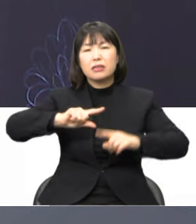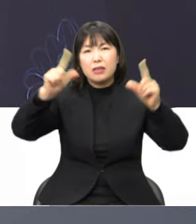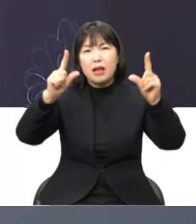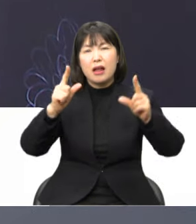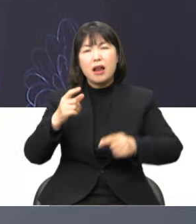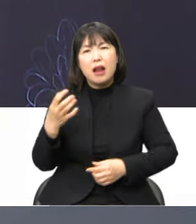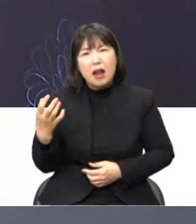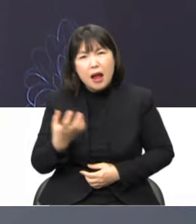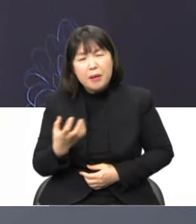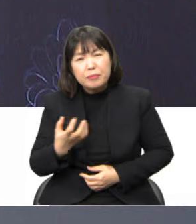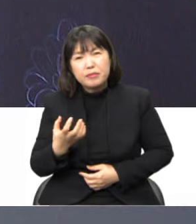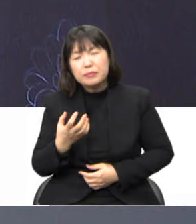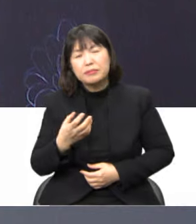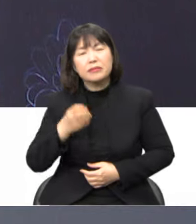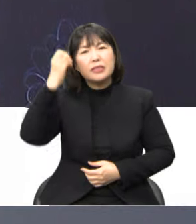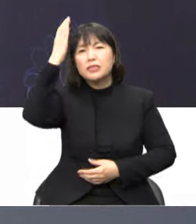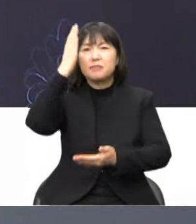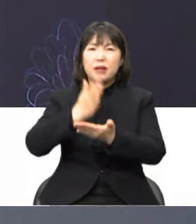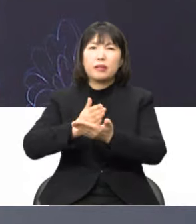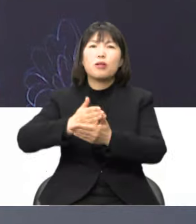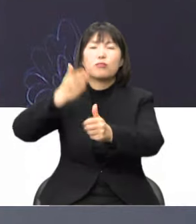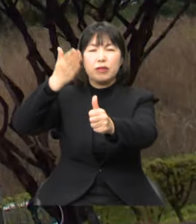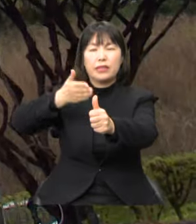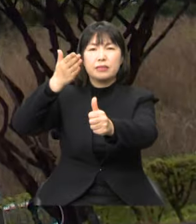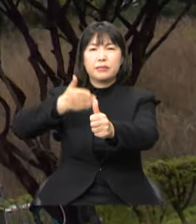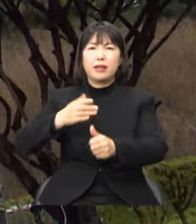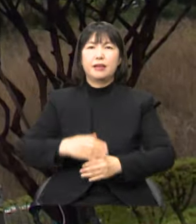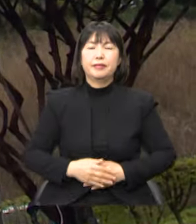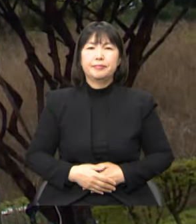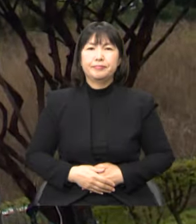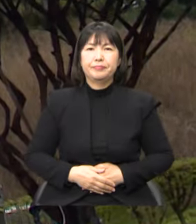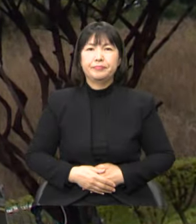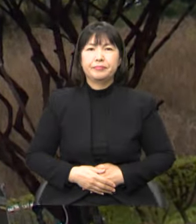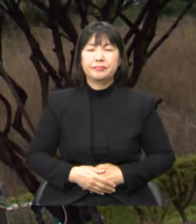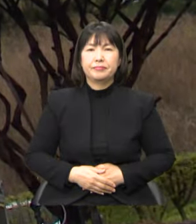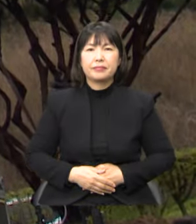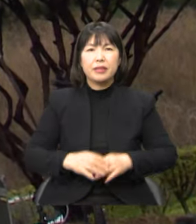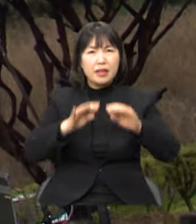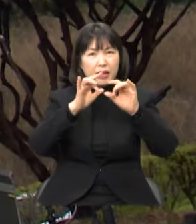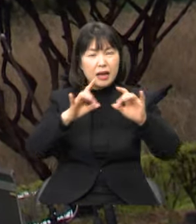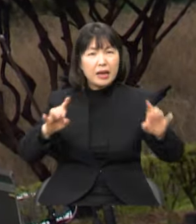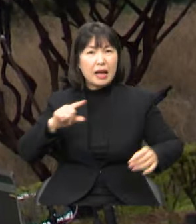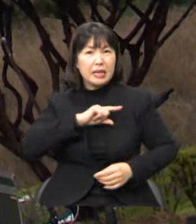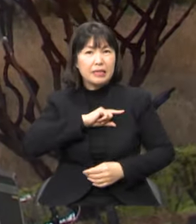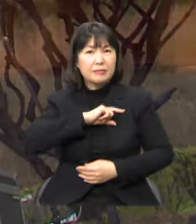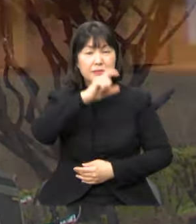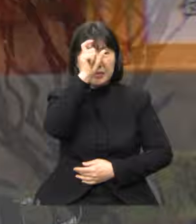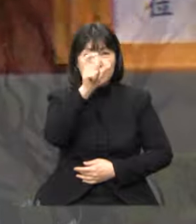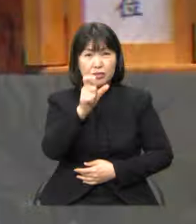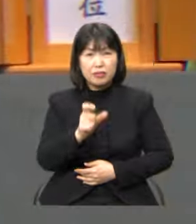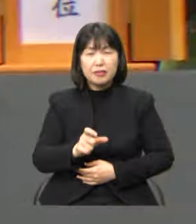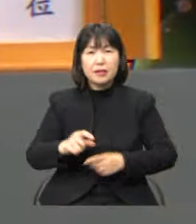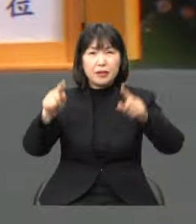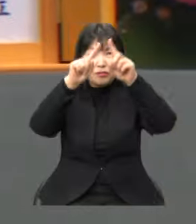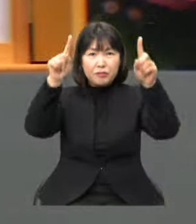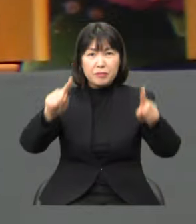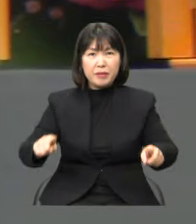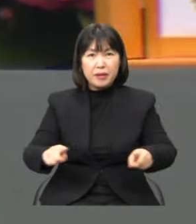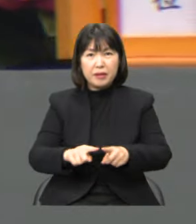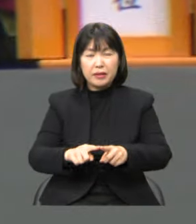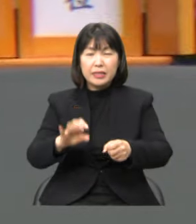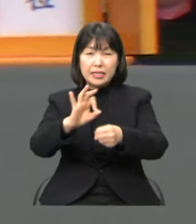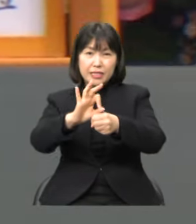호소했습니다 이정윤 기자입니다 한 명 한 명의 이름이 적힌 위들 10년 전